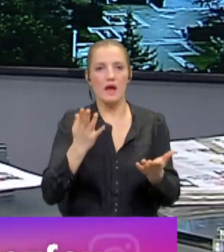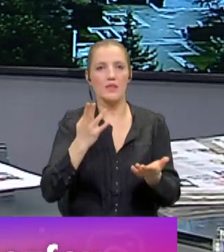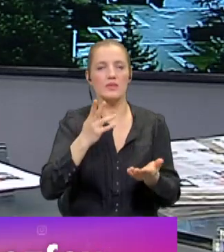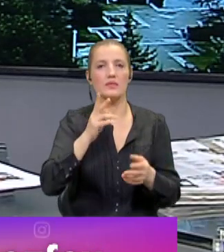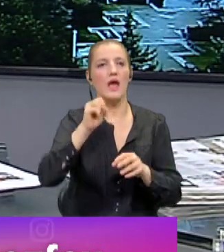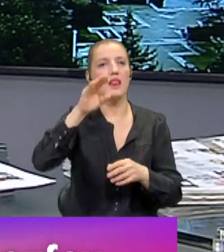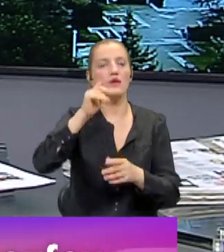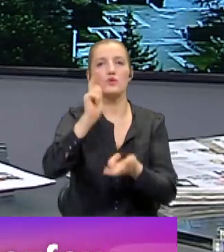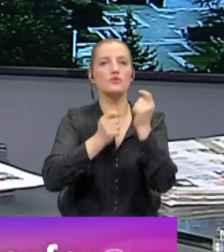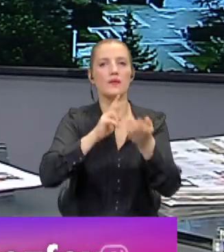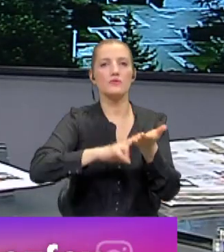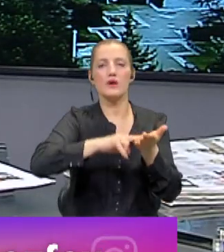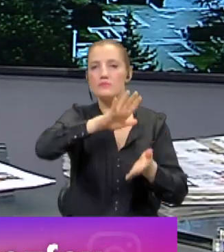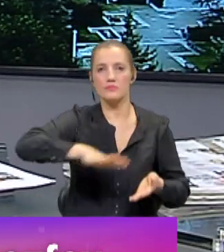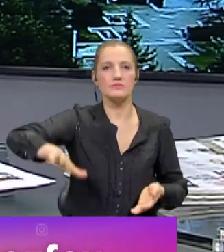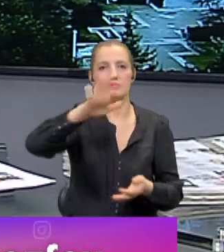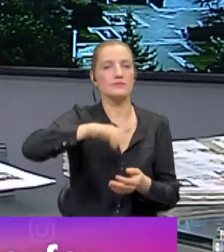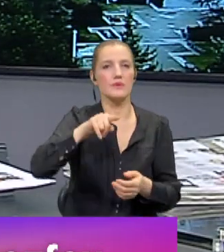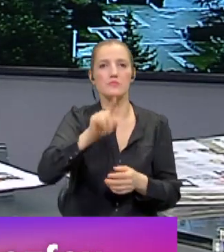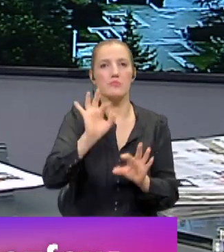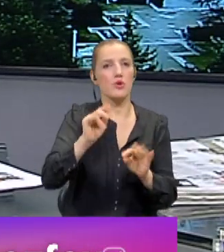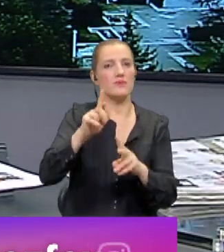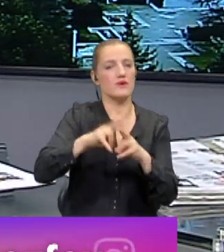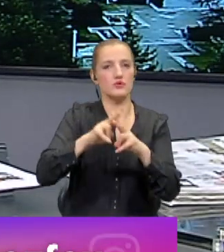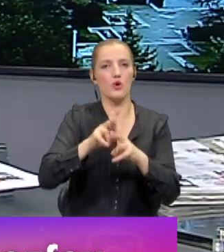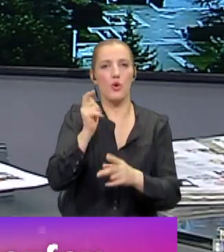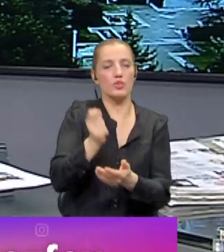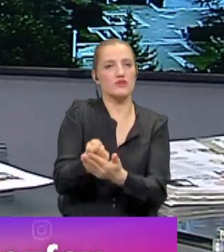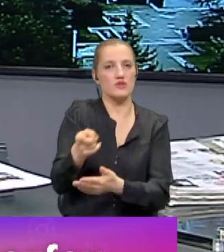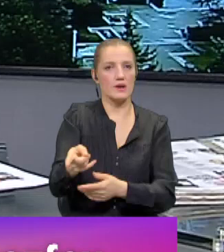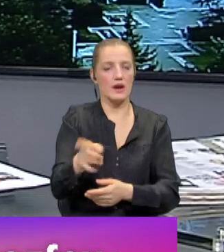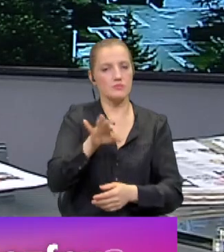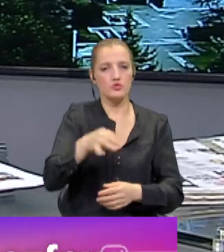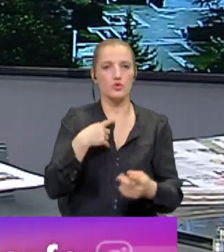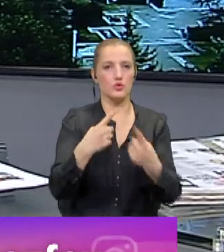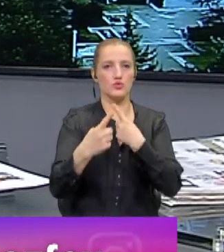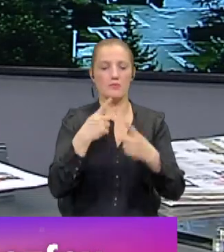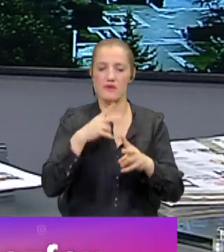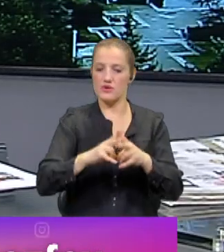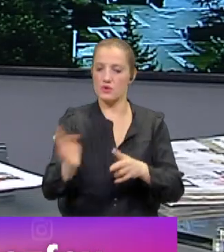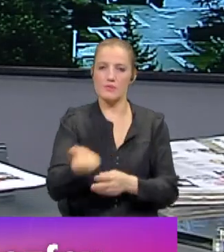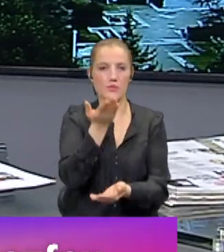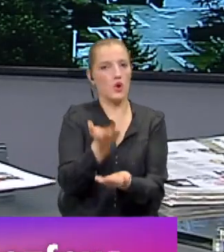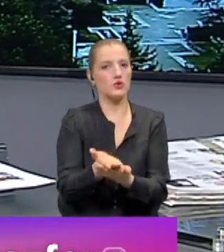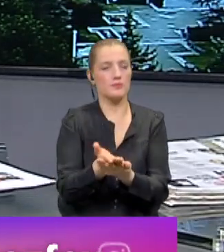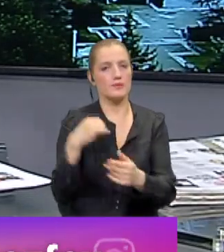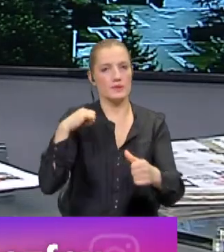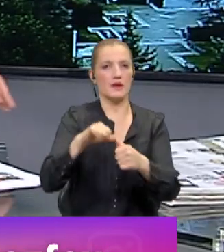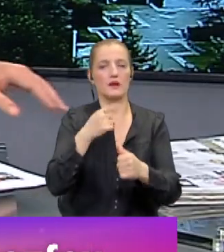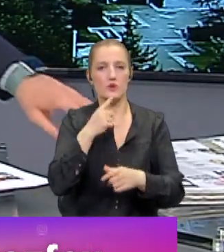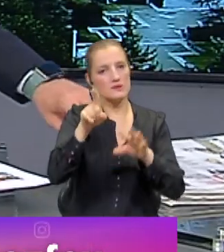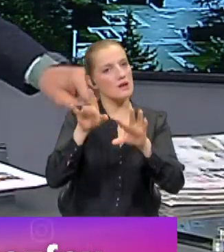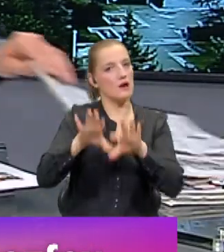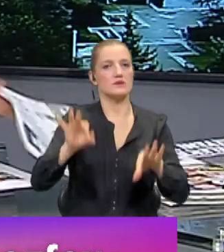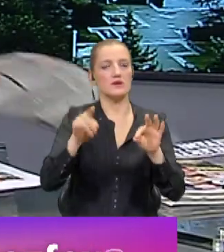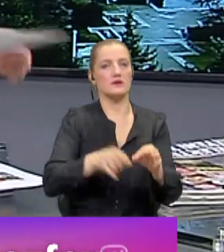abonelerin çoğu zat böyle bir faturayı ödeyecek bugün bunu Konuşuyor musunuz Ben faturamı koydum tekrar söyleyeyim siz de